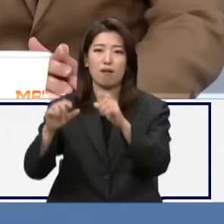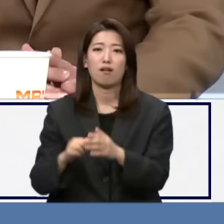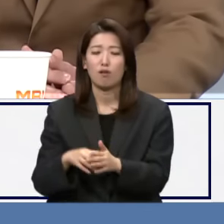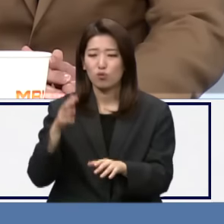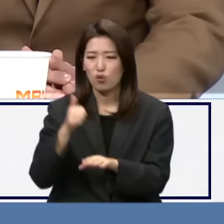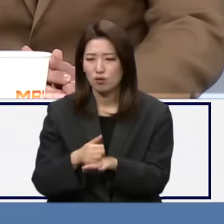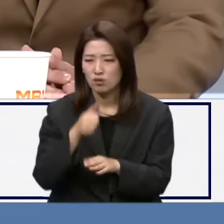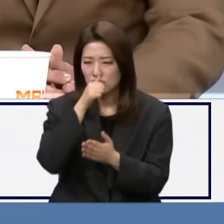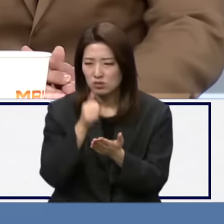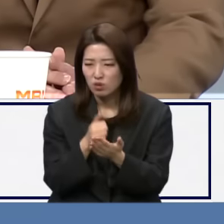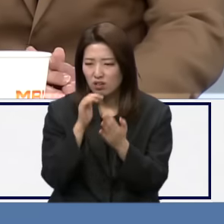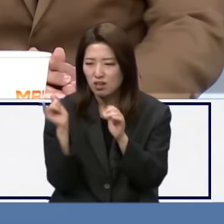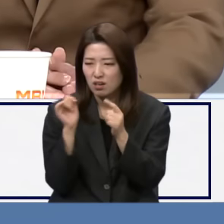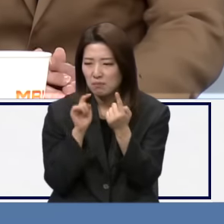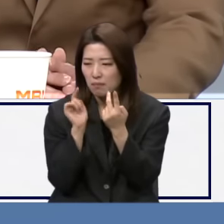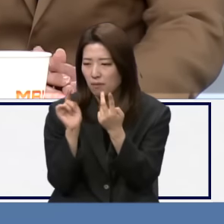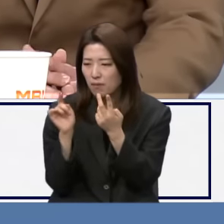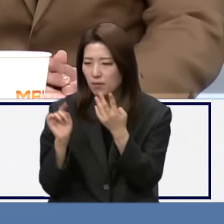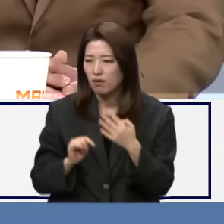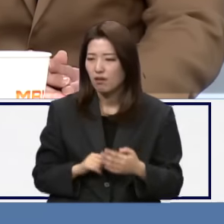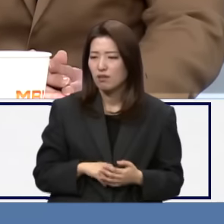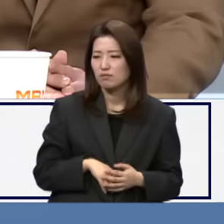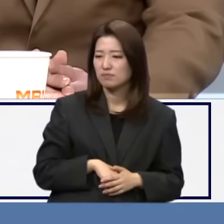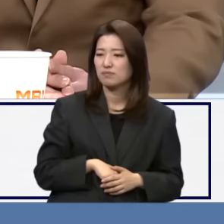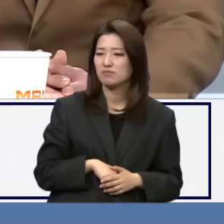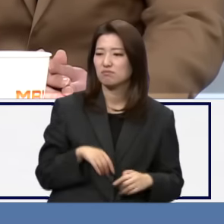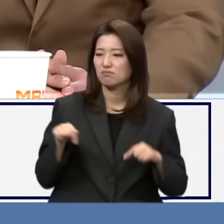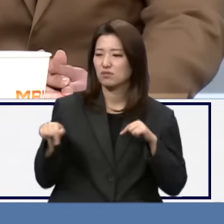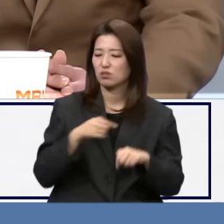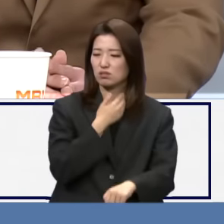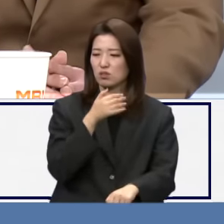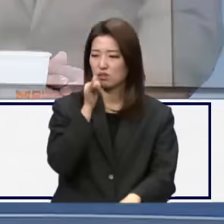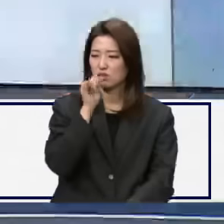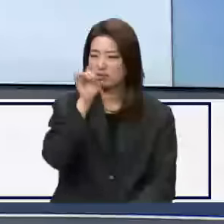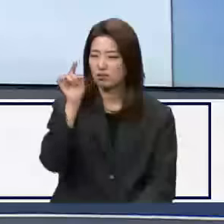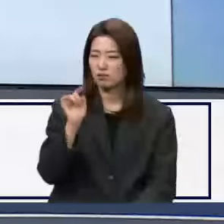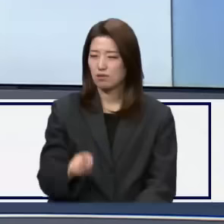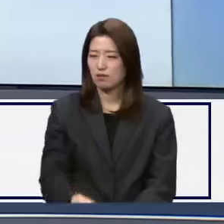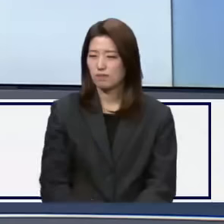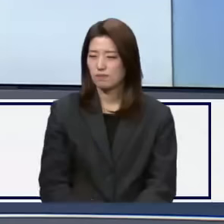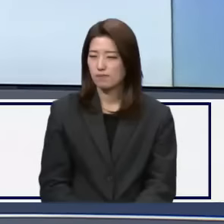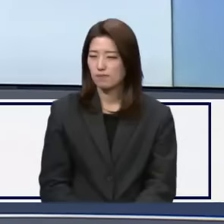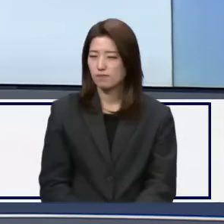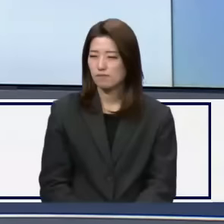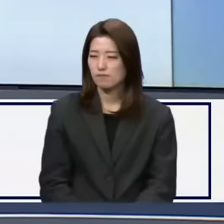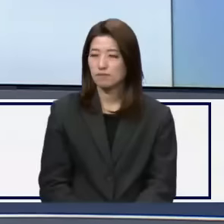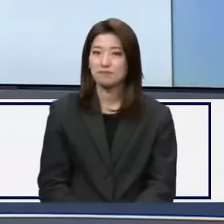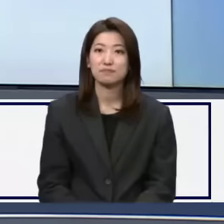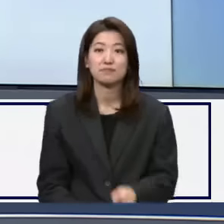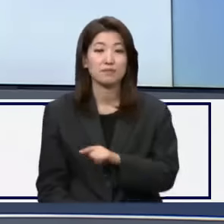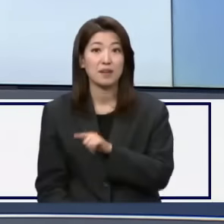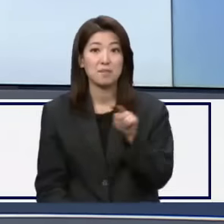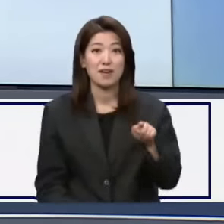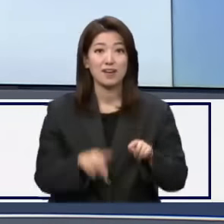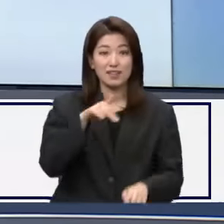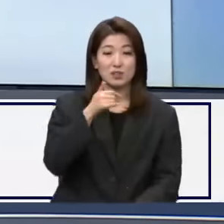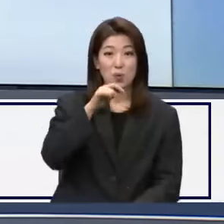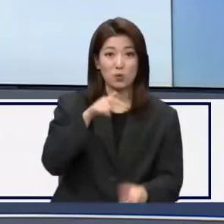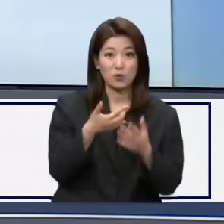감을 자격이나 있는지 저는 좀 자문해 봤으면 좋겠습니다네 지금 신주호 대표님 말씀하시는데 옆에서 김보엽 대표님 사직